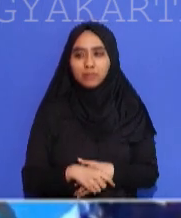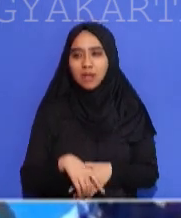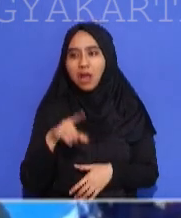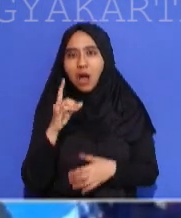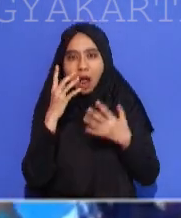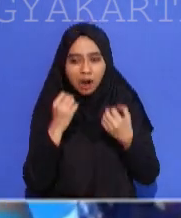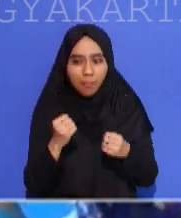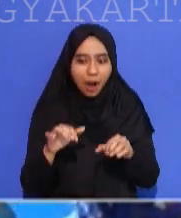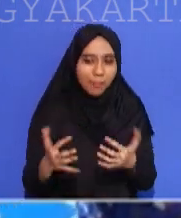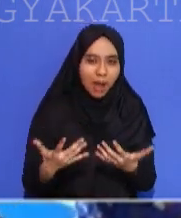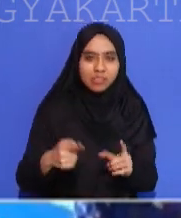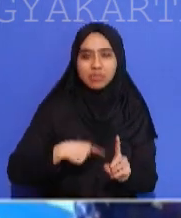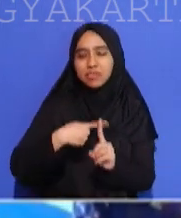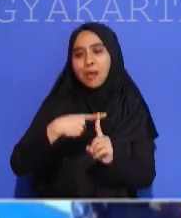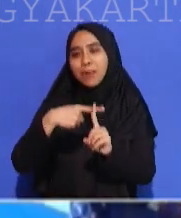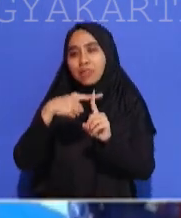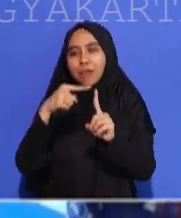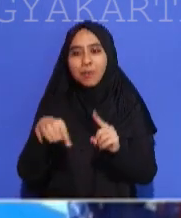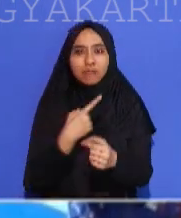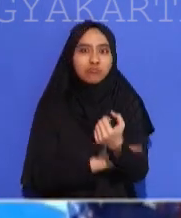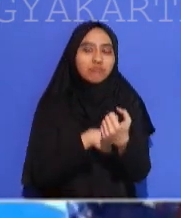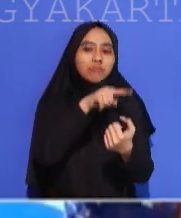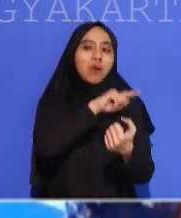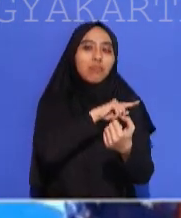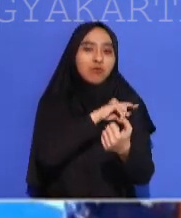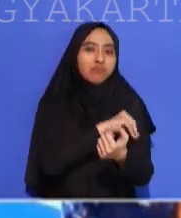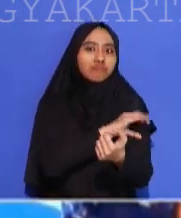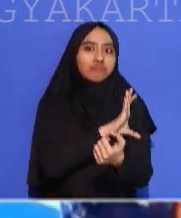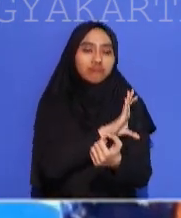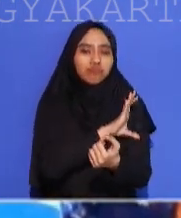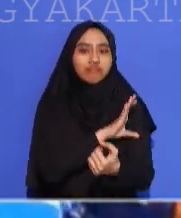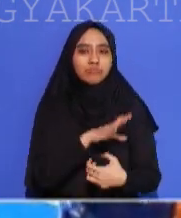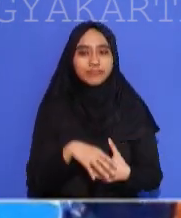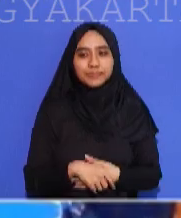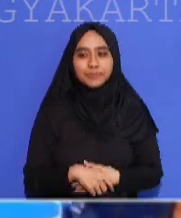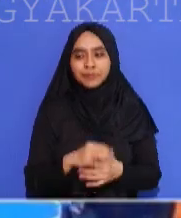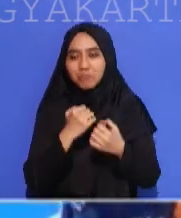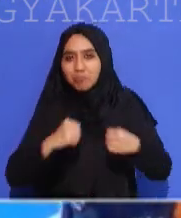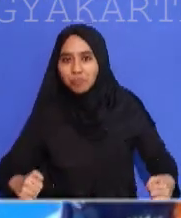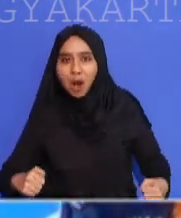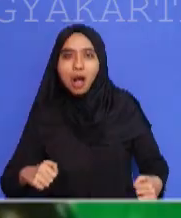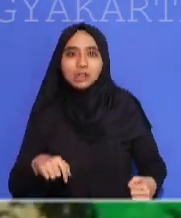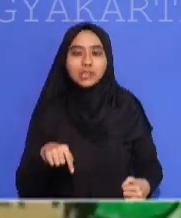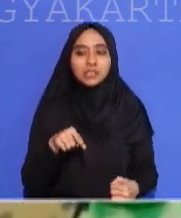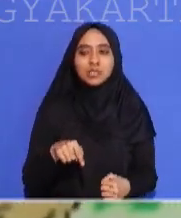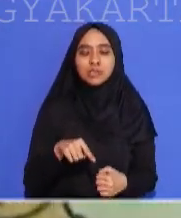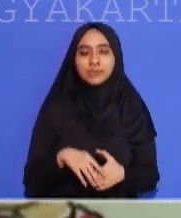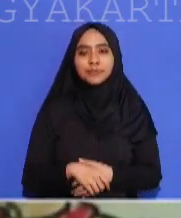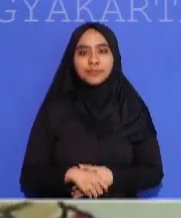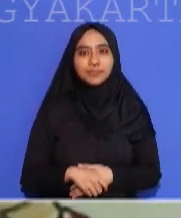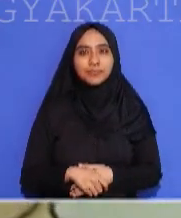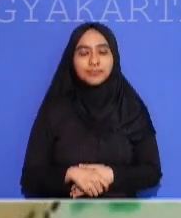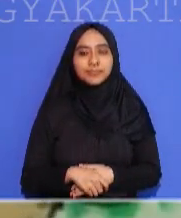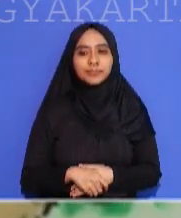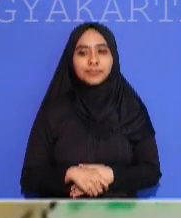untuk menambah Apa potensi anak menambah keberanian dan ketangguhan meski di